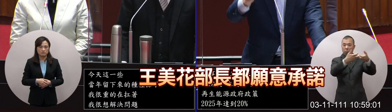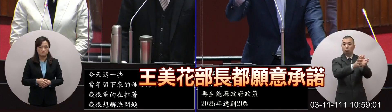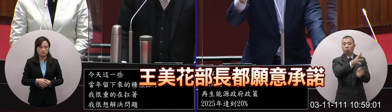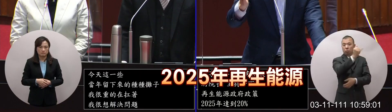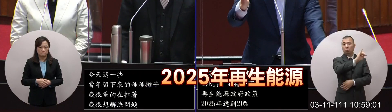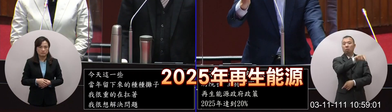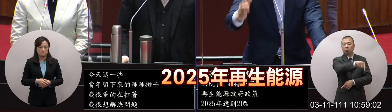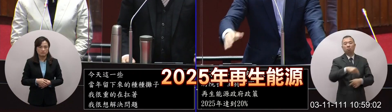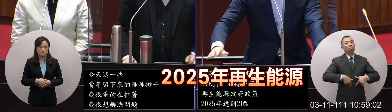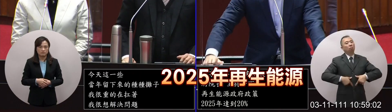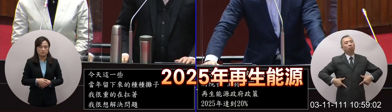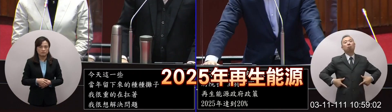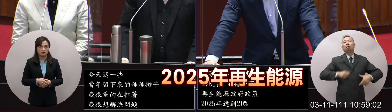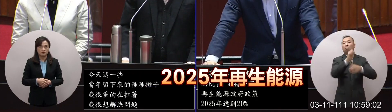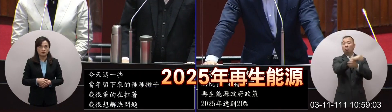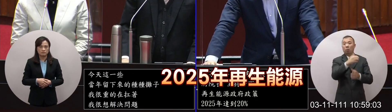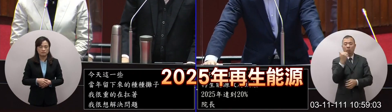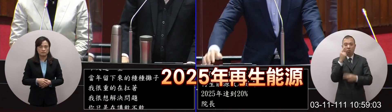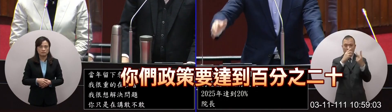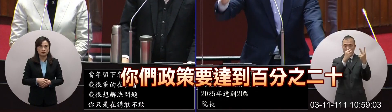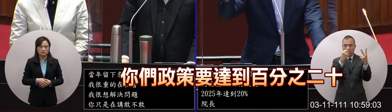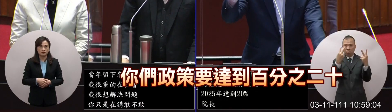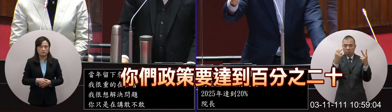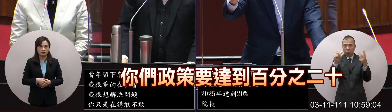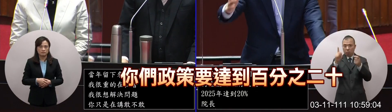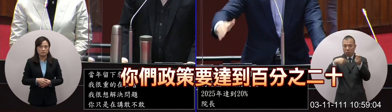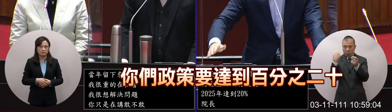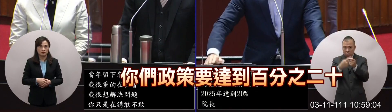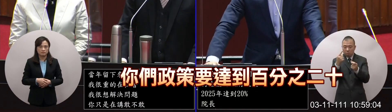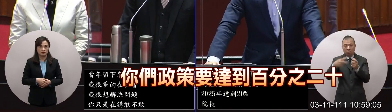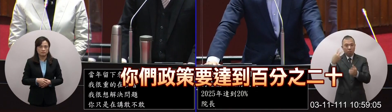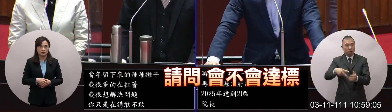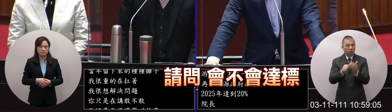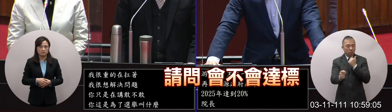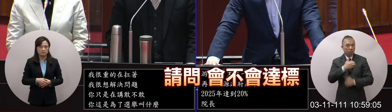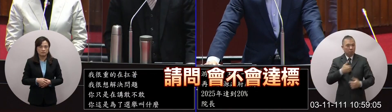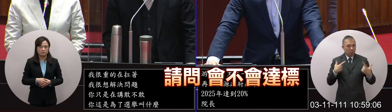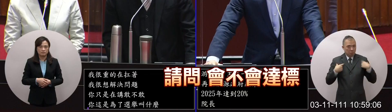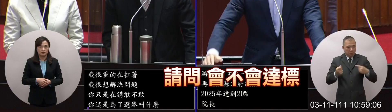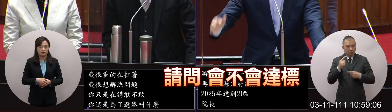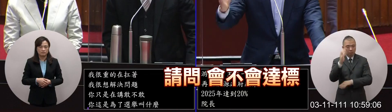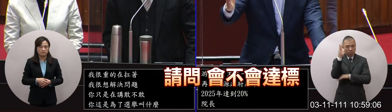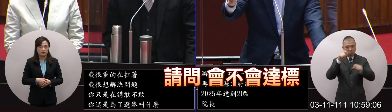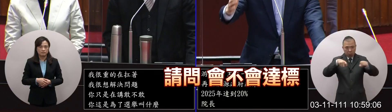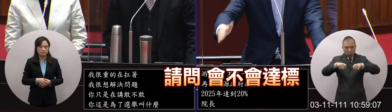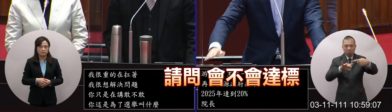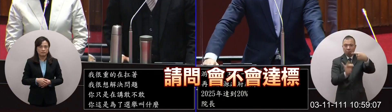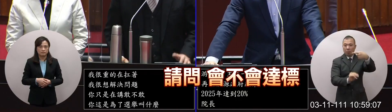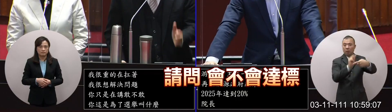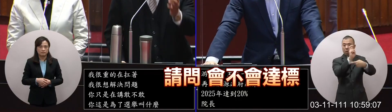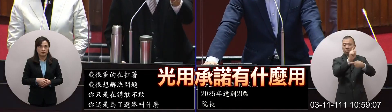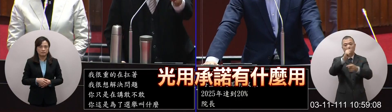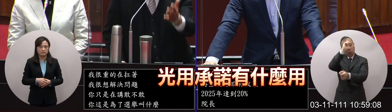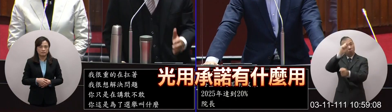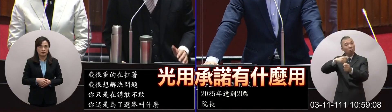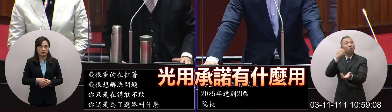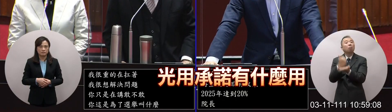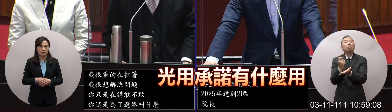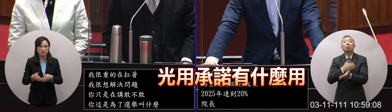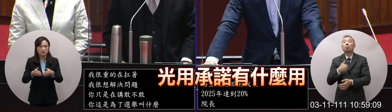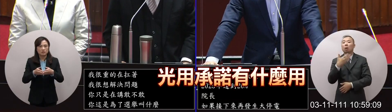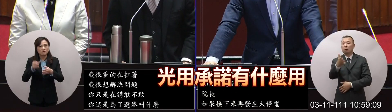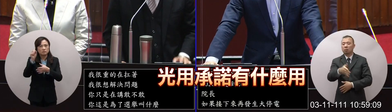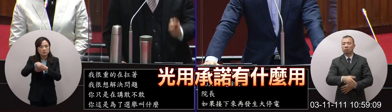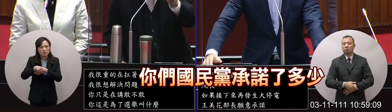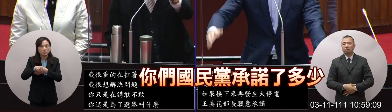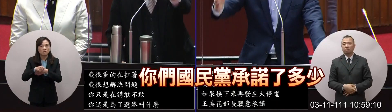诺，2025年再生能源你们政策要达到20%，请问会不会达标？ 光用承诺有什么